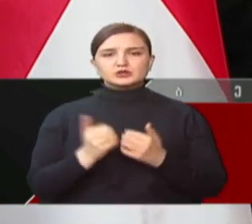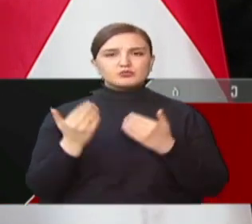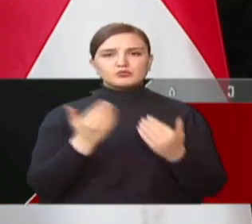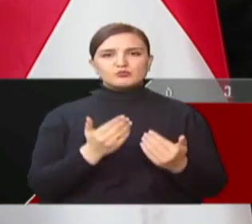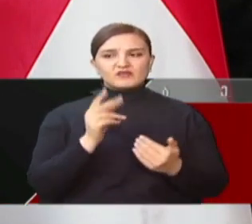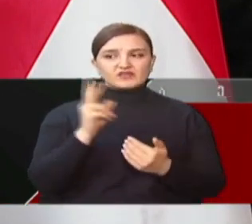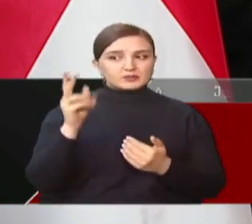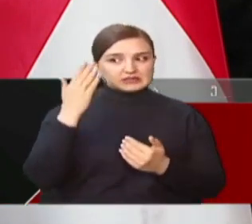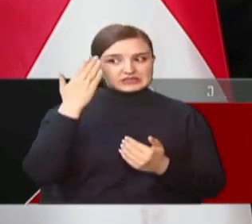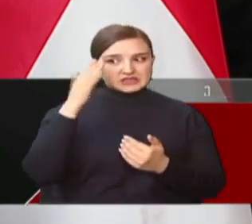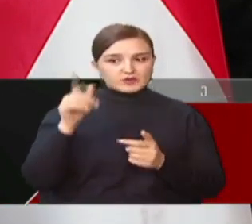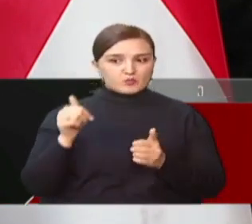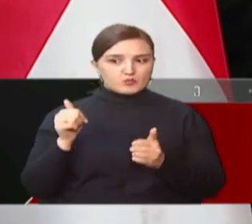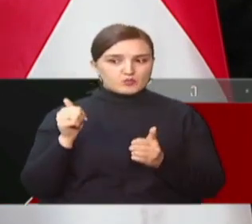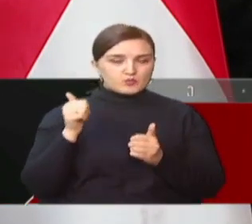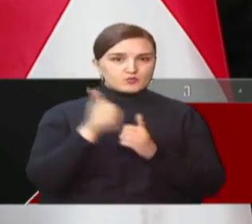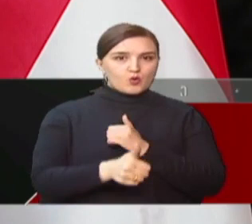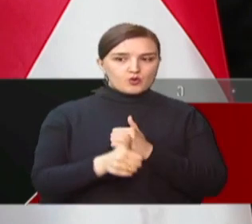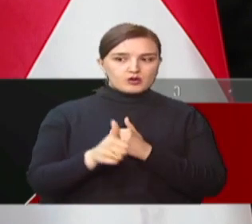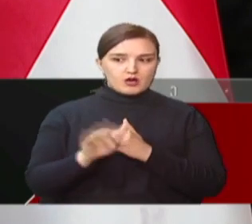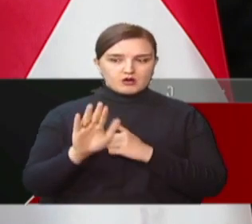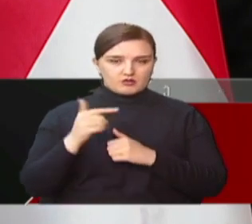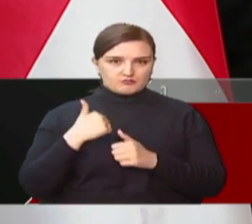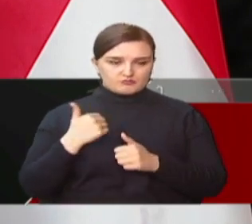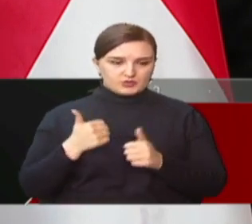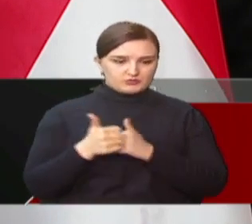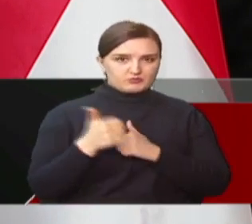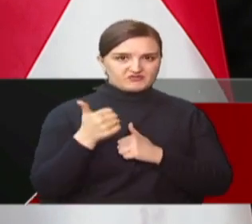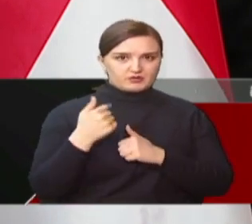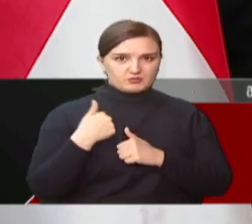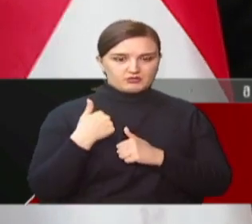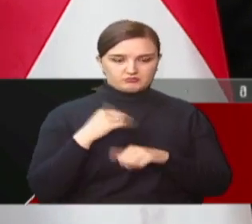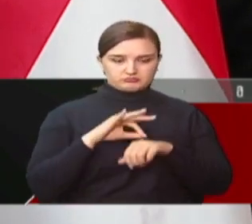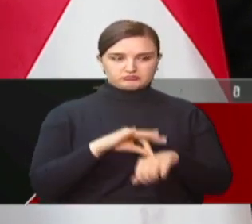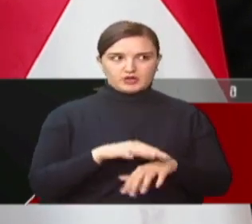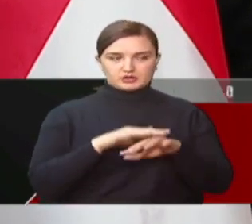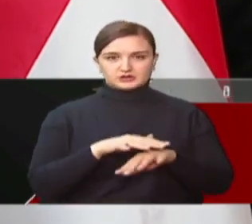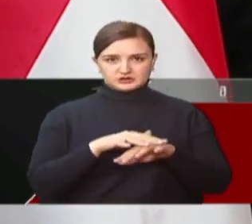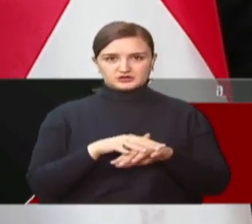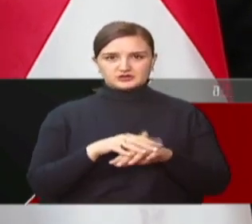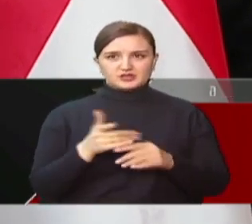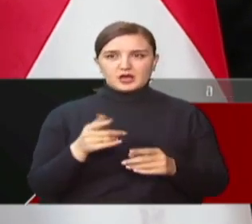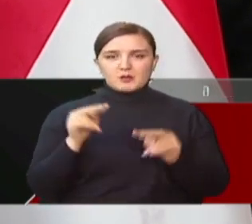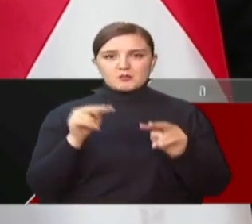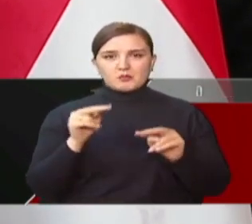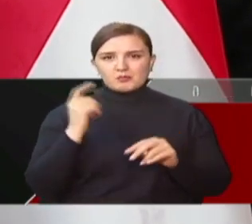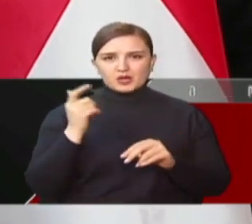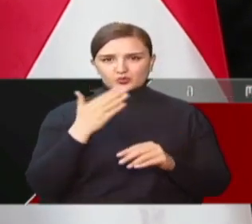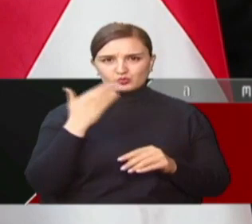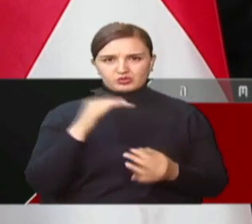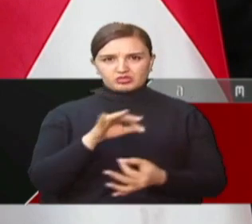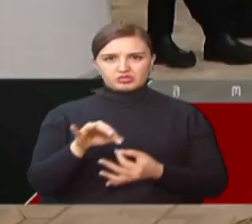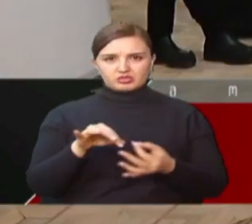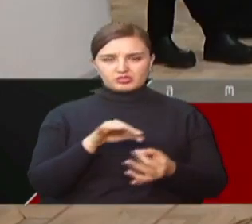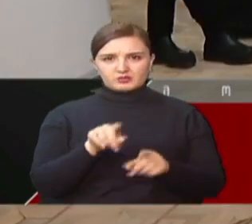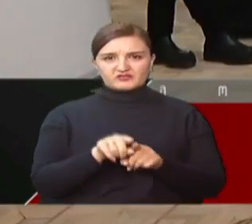ვინმე სხვა მარ დაგასწროს ამ აქციის დაანონსება და მე რჩება ასე დაანონსებული უპატრონო აქციები, რომლის პატრონებიც კი თვითონ კიევში